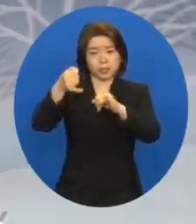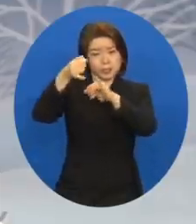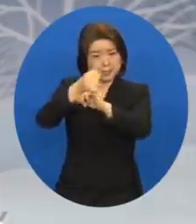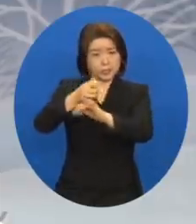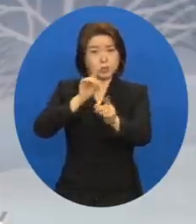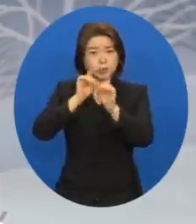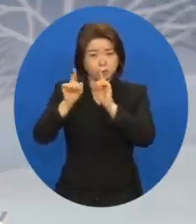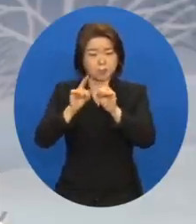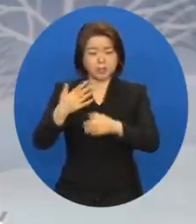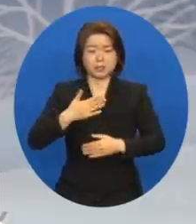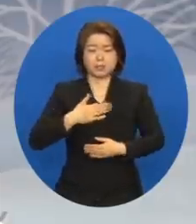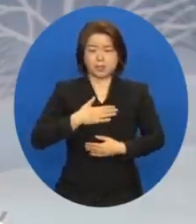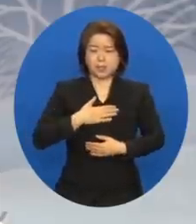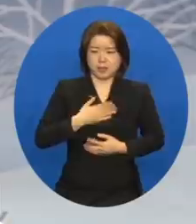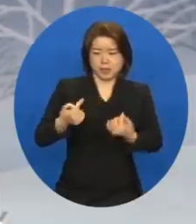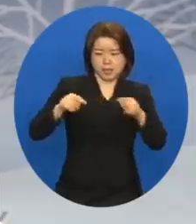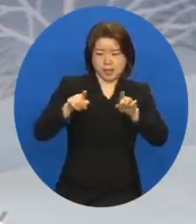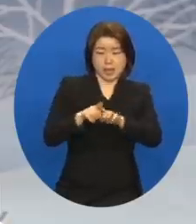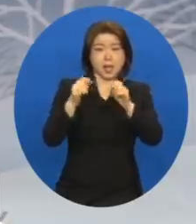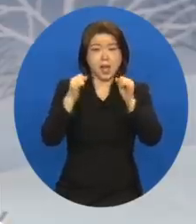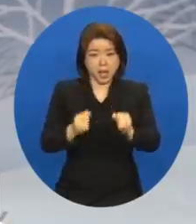말씀이 우리와 함께 있다면